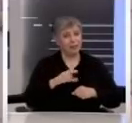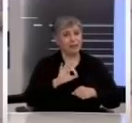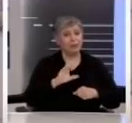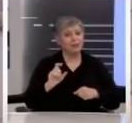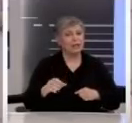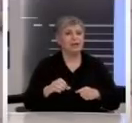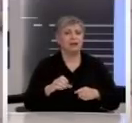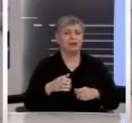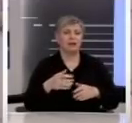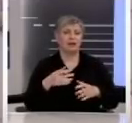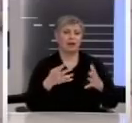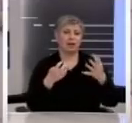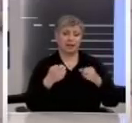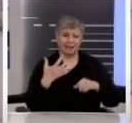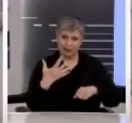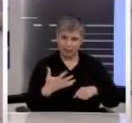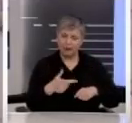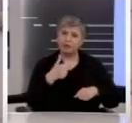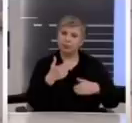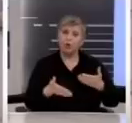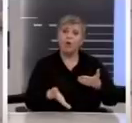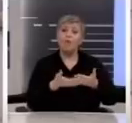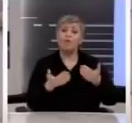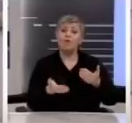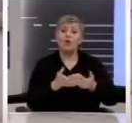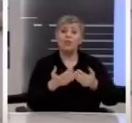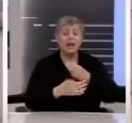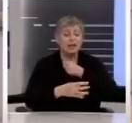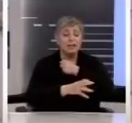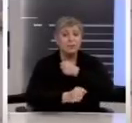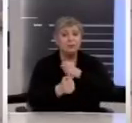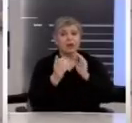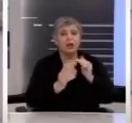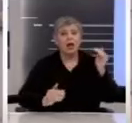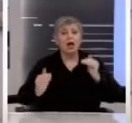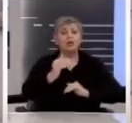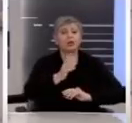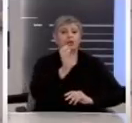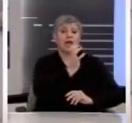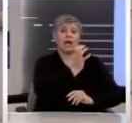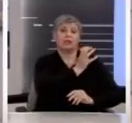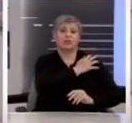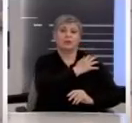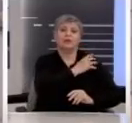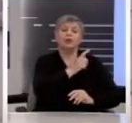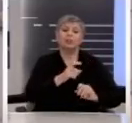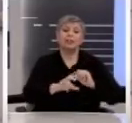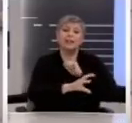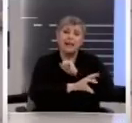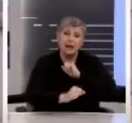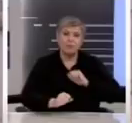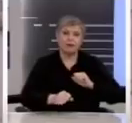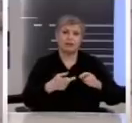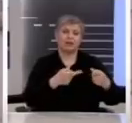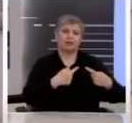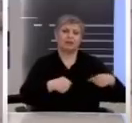το Γενικό Γραμματέα της Κυβέρνησης στα καθήκοντα του Γραμματέα του ΚΙΣΕΑ, ανώτατος ή ανώτερος αξιωματικός της Γραμματείας του ΚΙΣΕΑ.